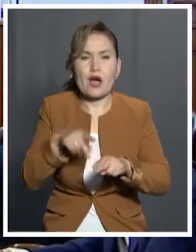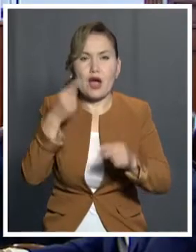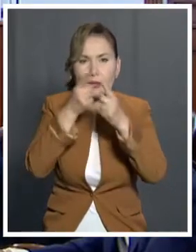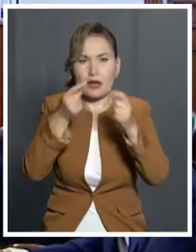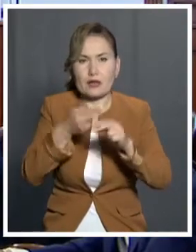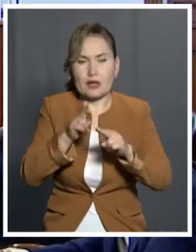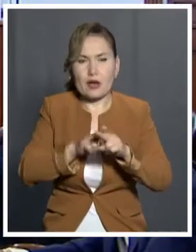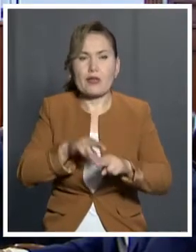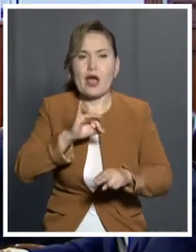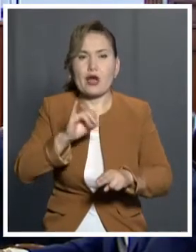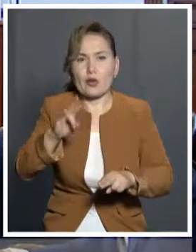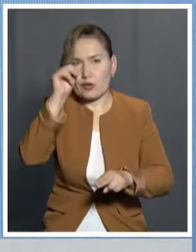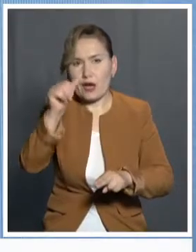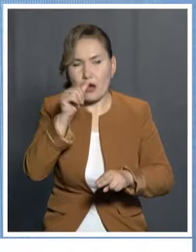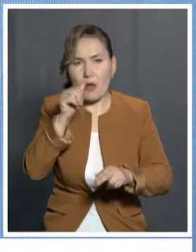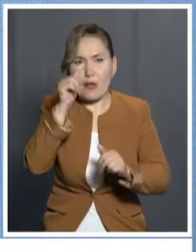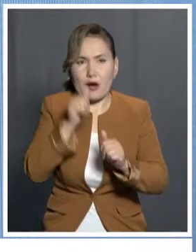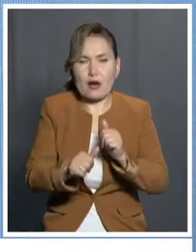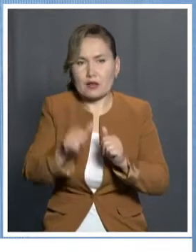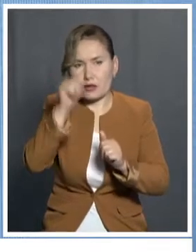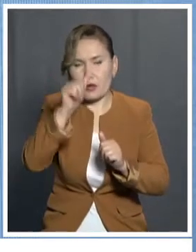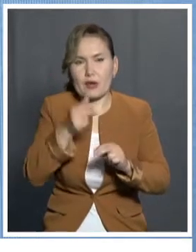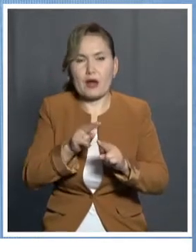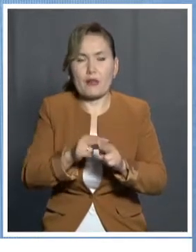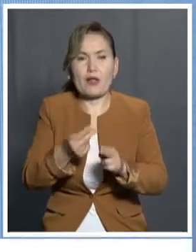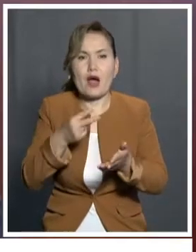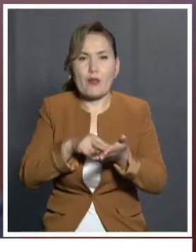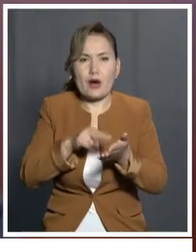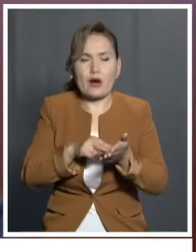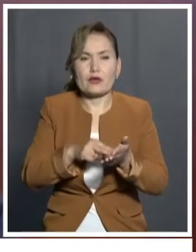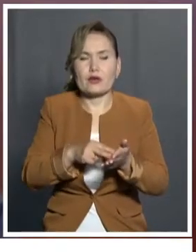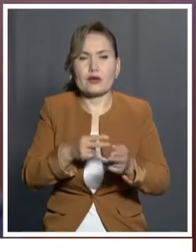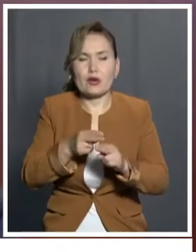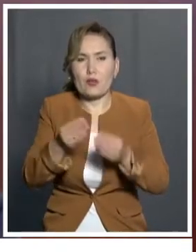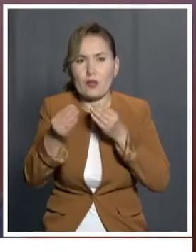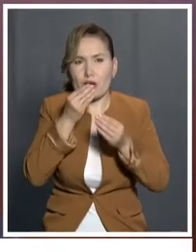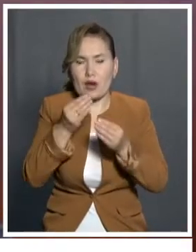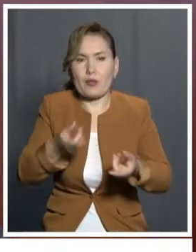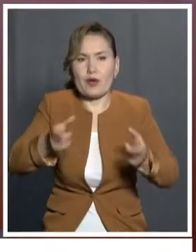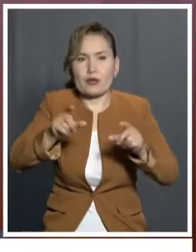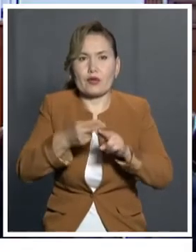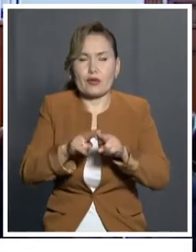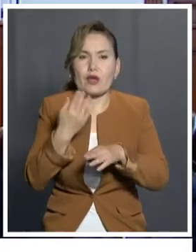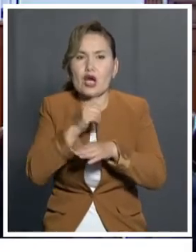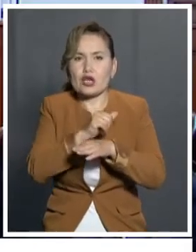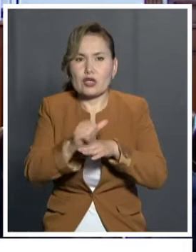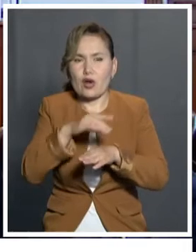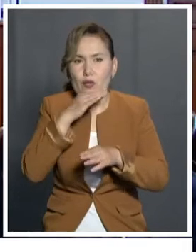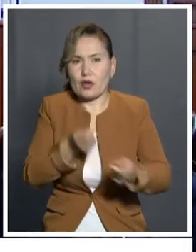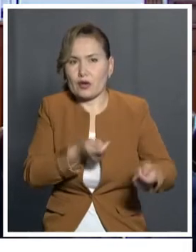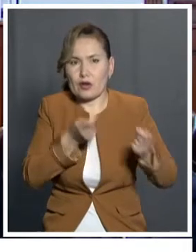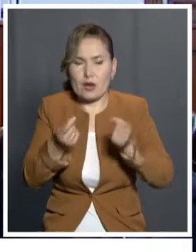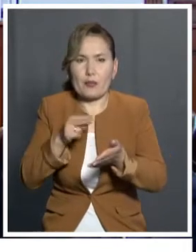айтты. Әсіресе маусым сайын бағасы құбылып тұратын көкөніс импортқа тәуелді және сыртқы нарықта сұранысқа ие тауарлар